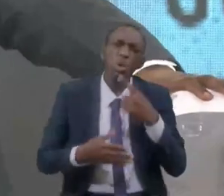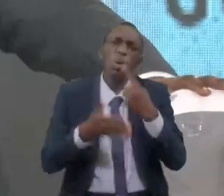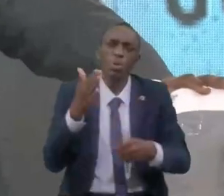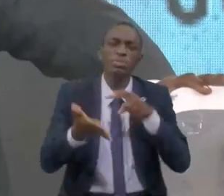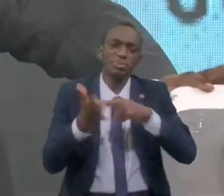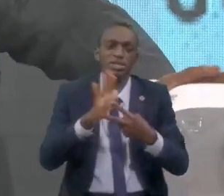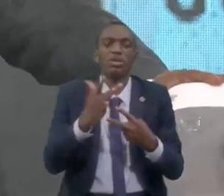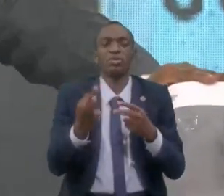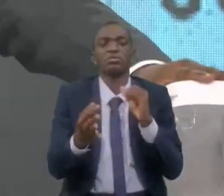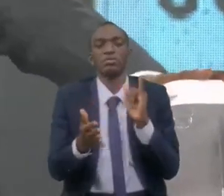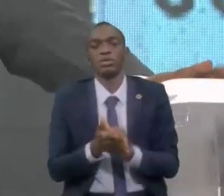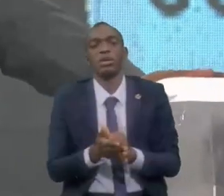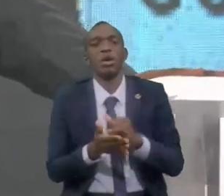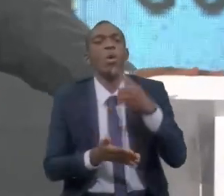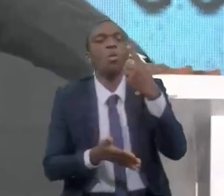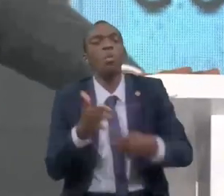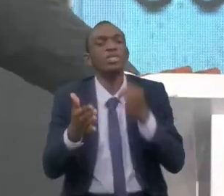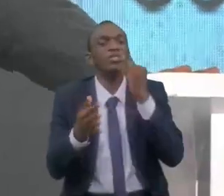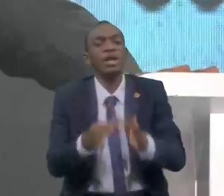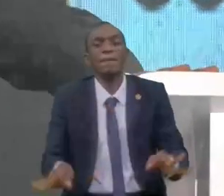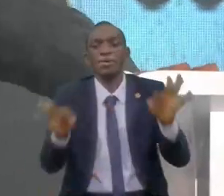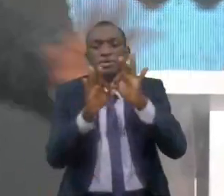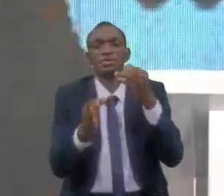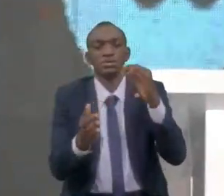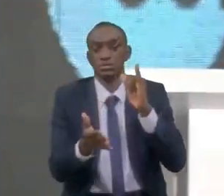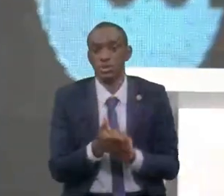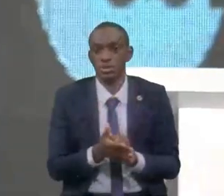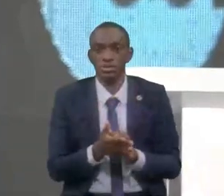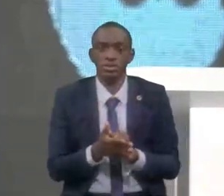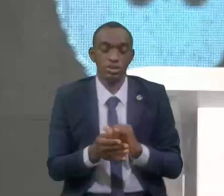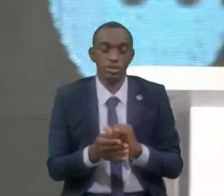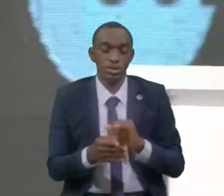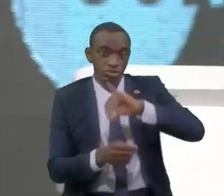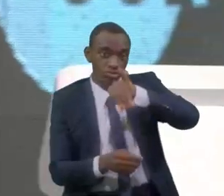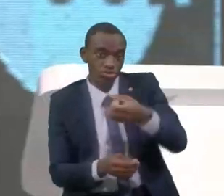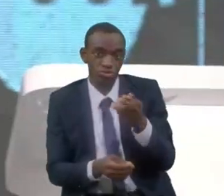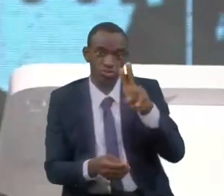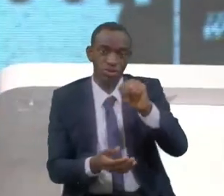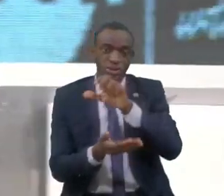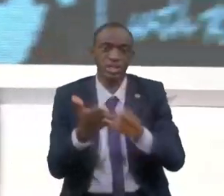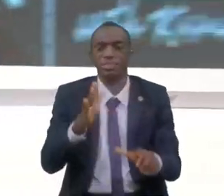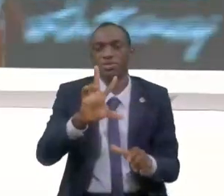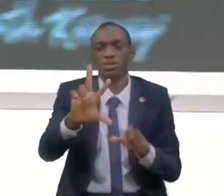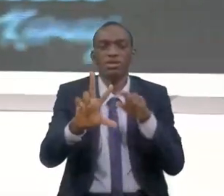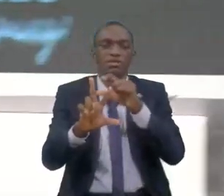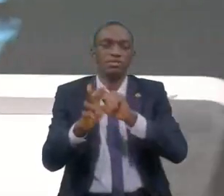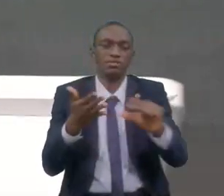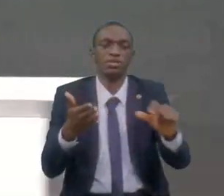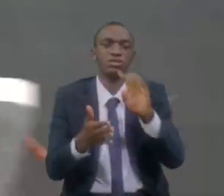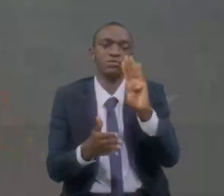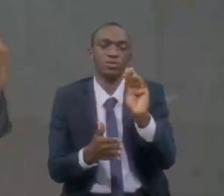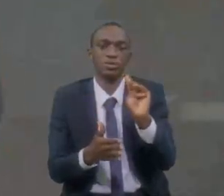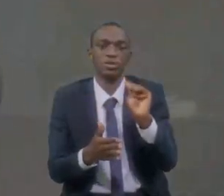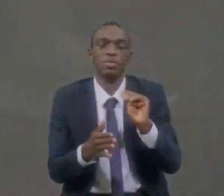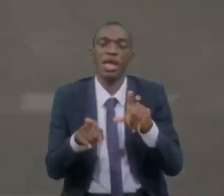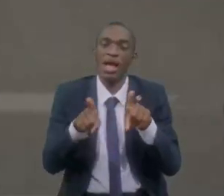quoi concrètement? Et quelle est la signification? Jean chapitre 3, 14.